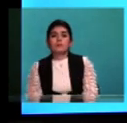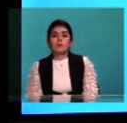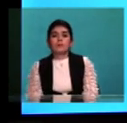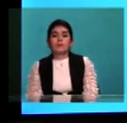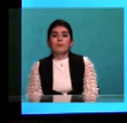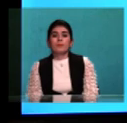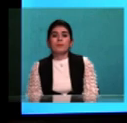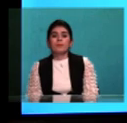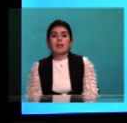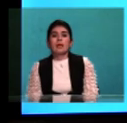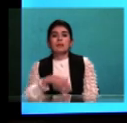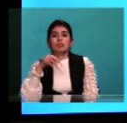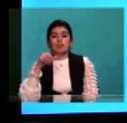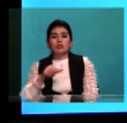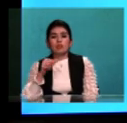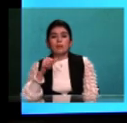и нажимаем